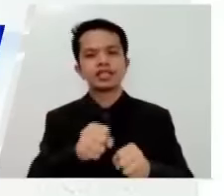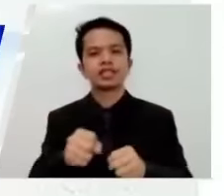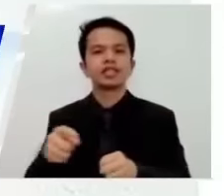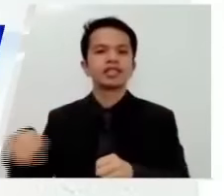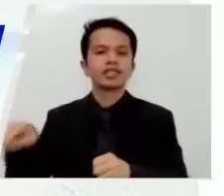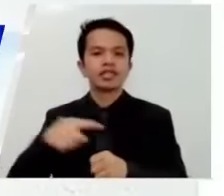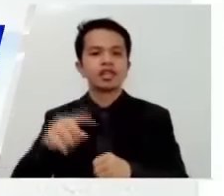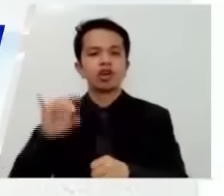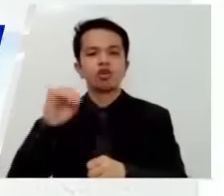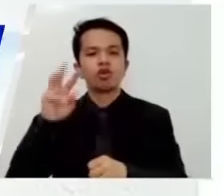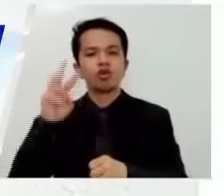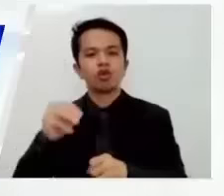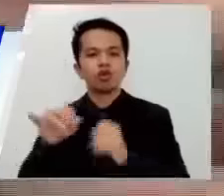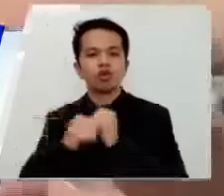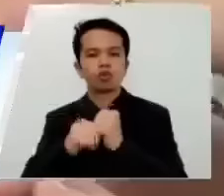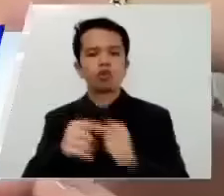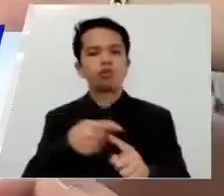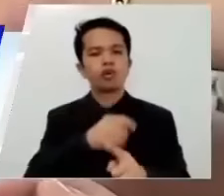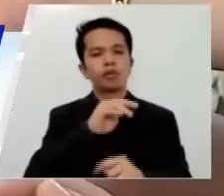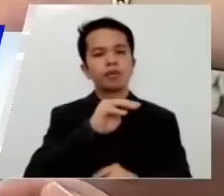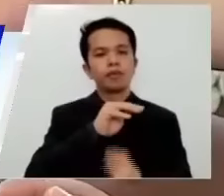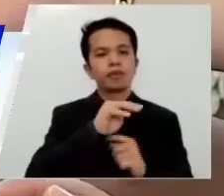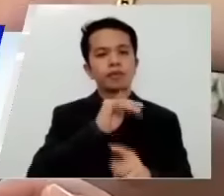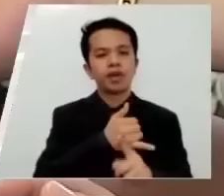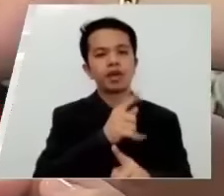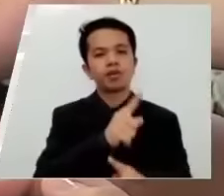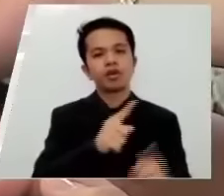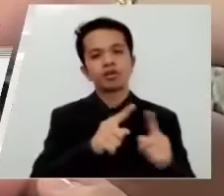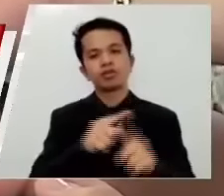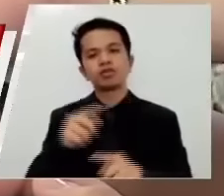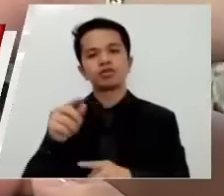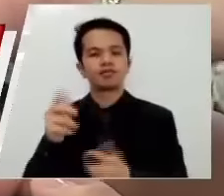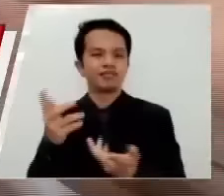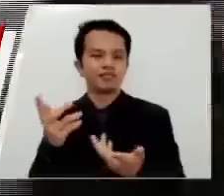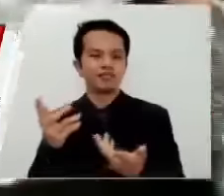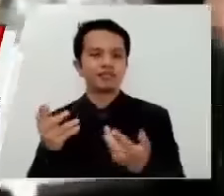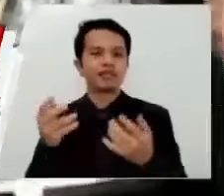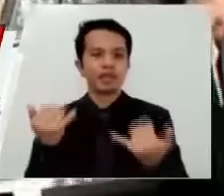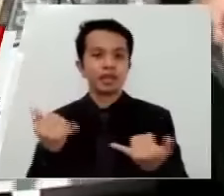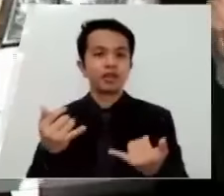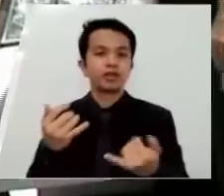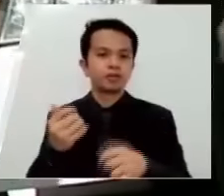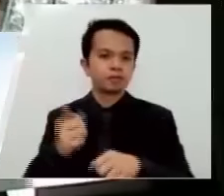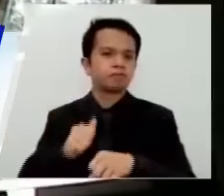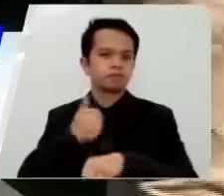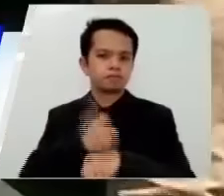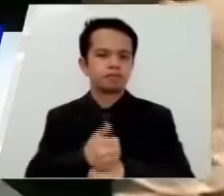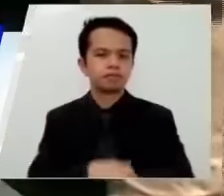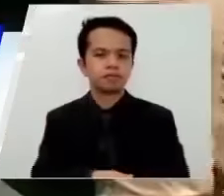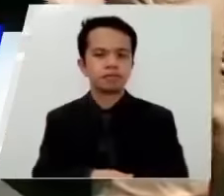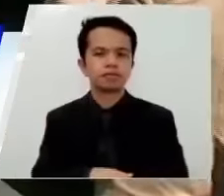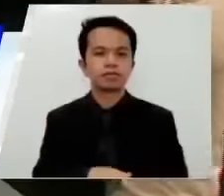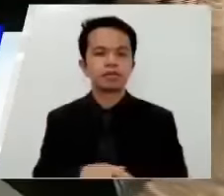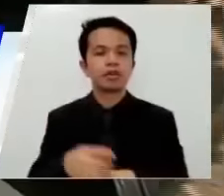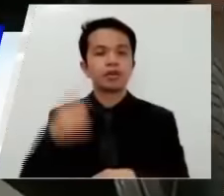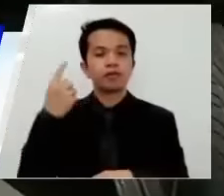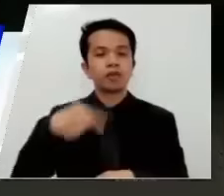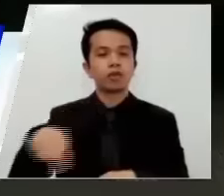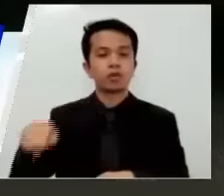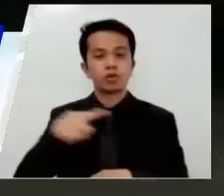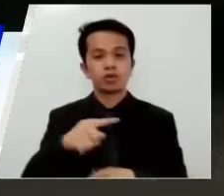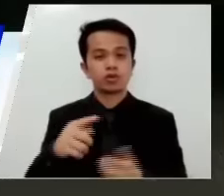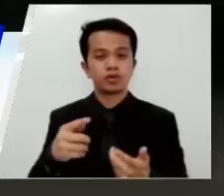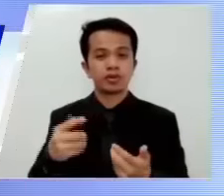pagkatapos ng April 30 na deadline. Yung founding areas namin, tiniklear ko namin. Para sa mga bibili pa lamang ng mga modern